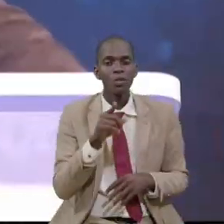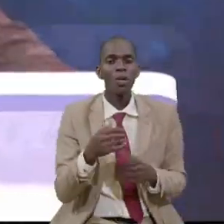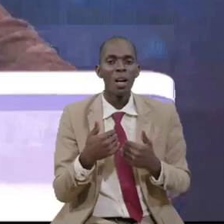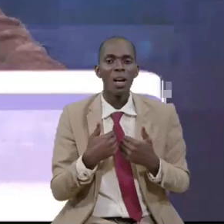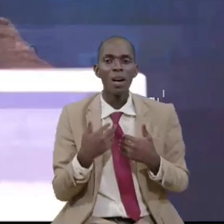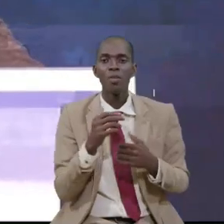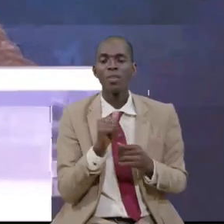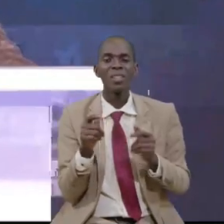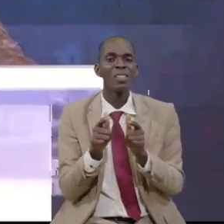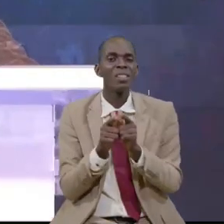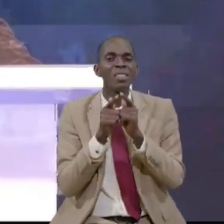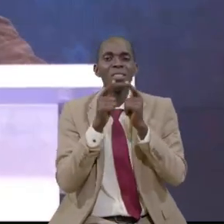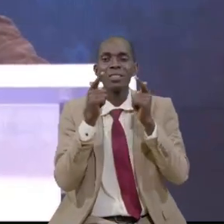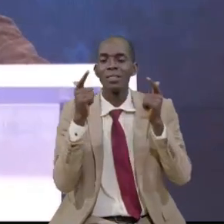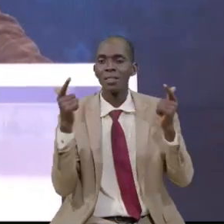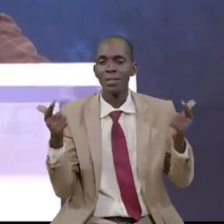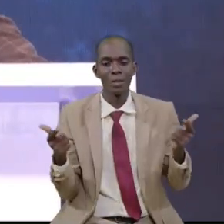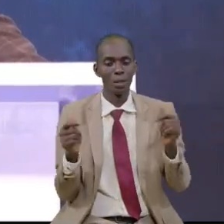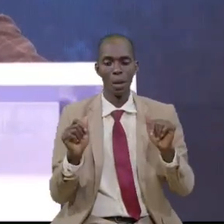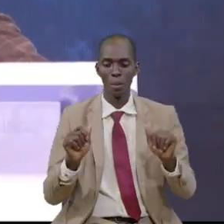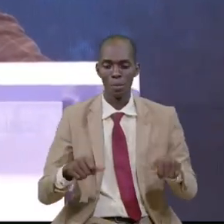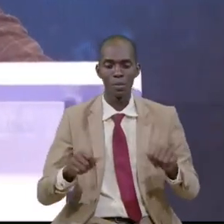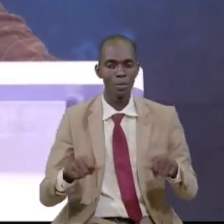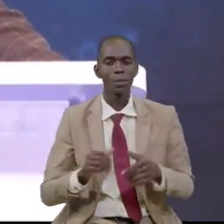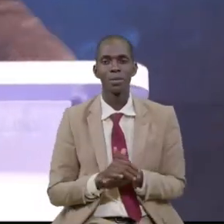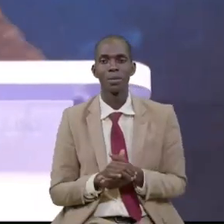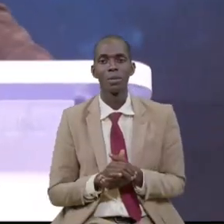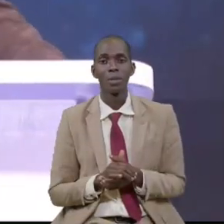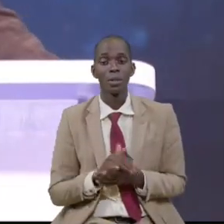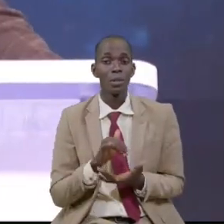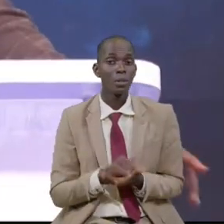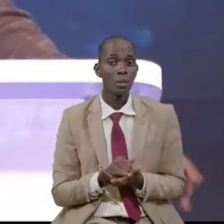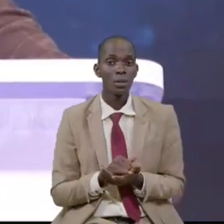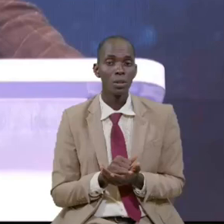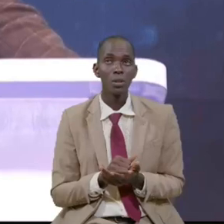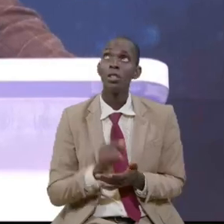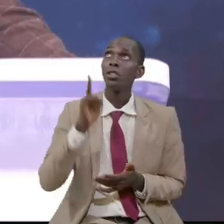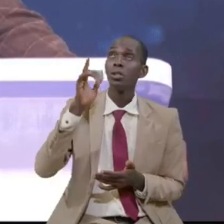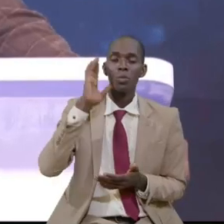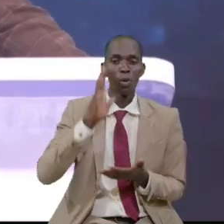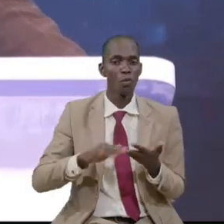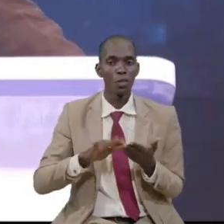don, une grande possibilité qu'il pardonnera vos péchés, il va ôter